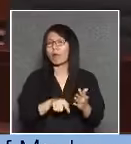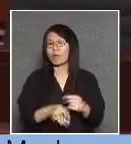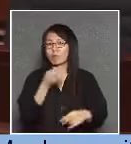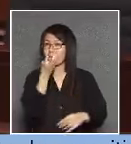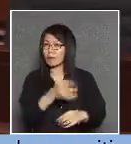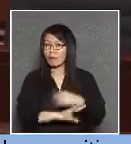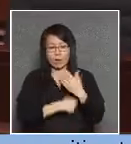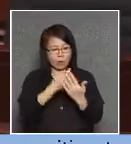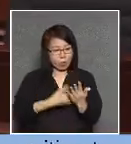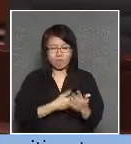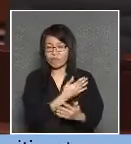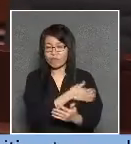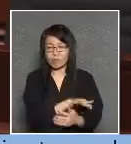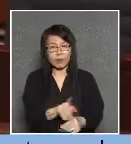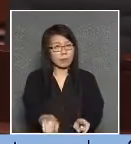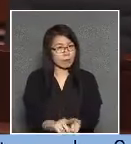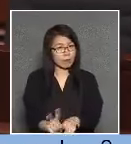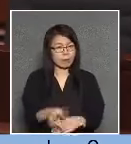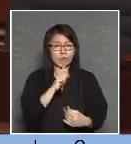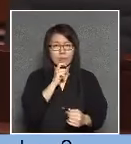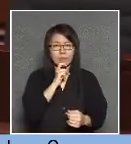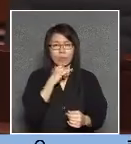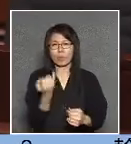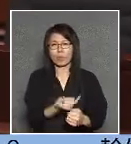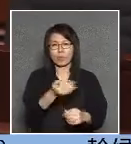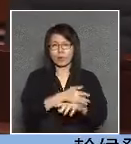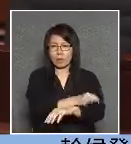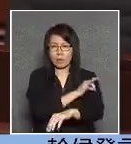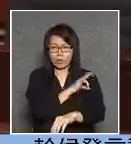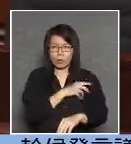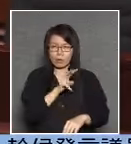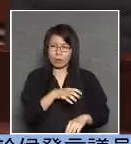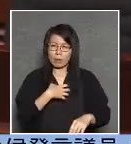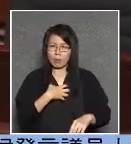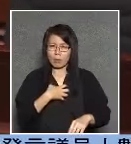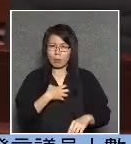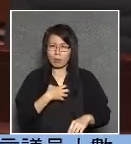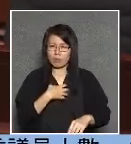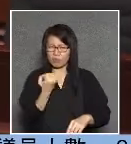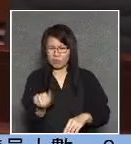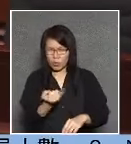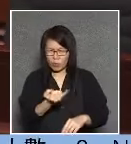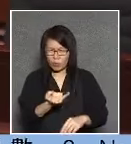律，建立咗一個極差嘅社會負面同埋邪惡嘅榜樣，